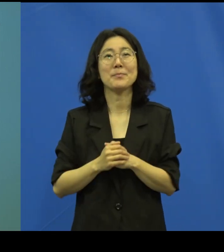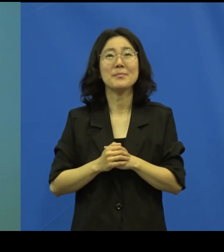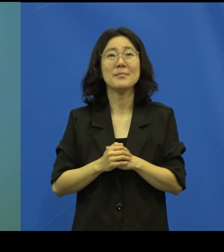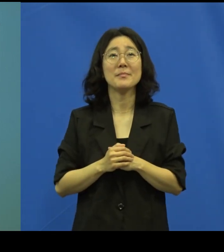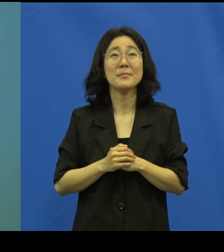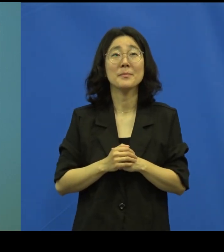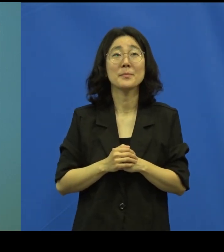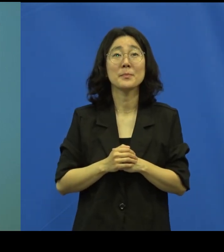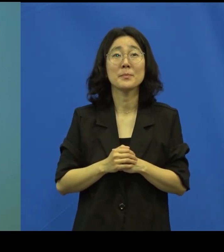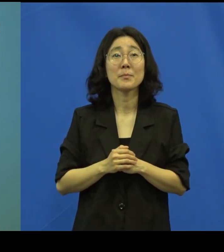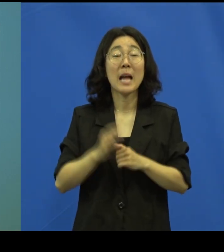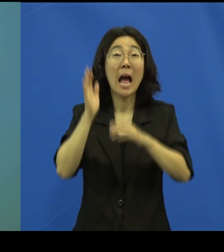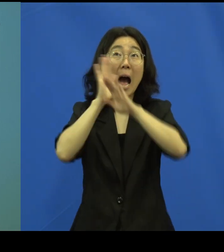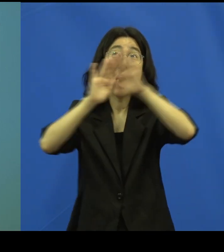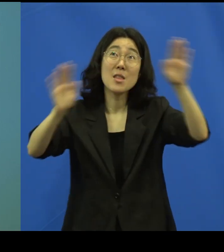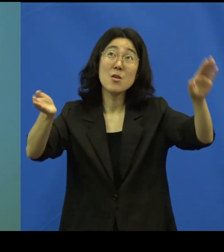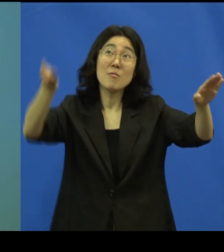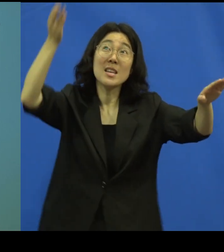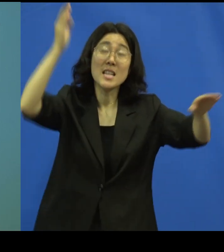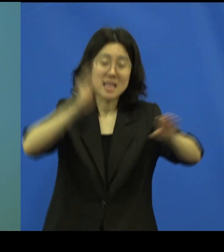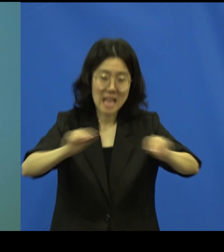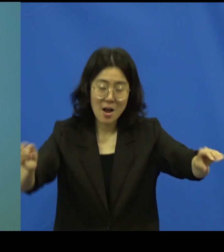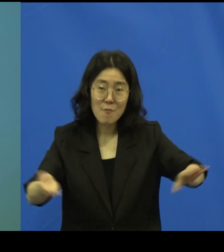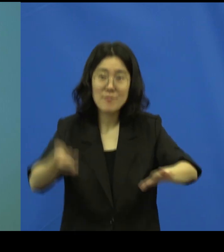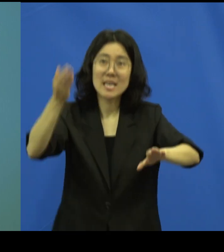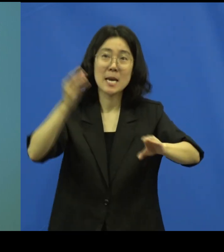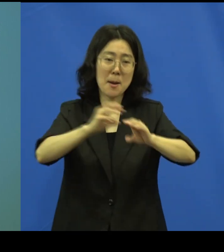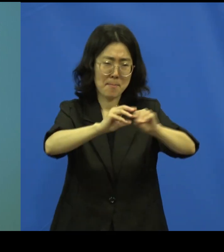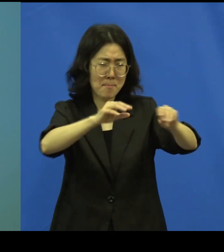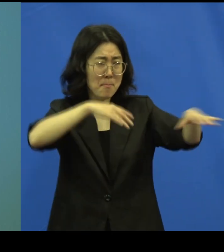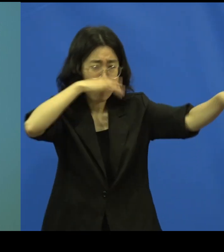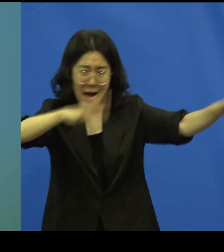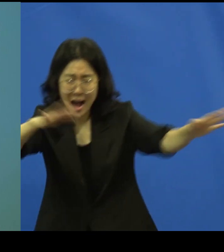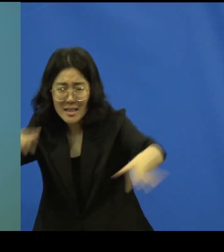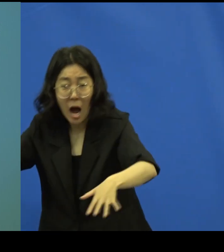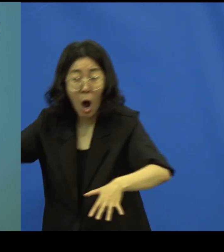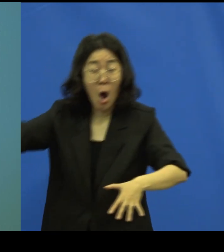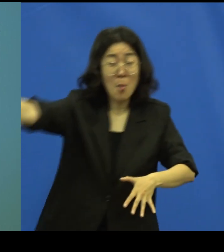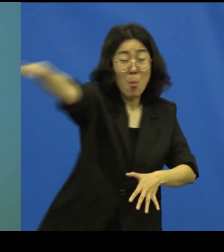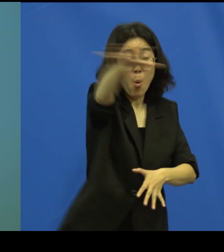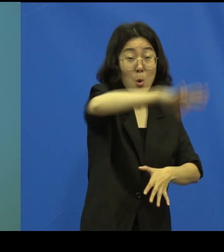그죠? 그래서 하늘 위, 땅 아래, 바다 위 모든